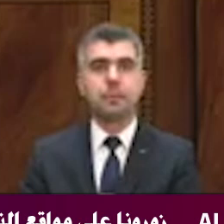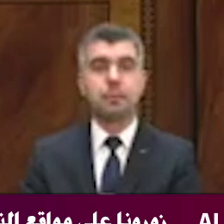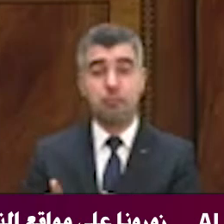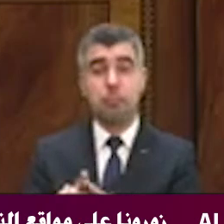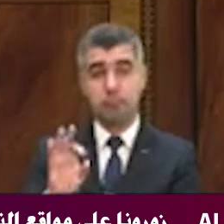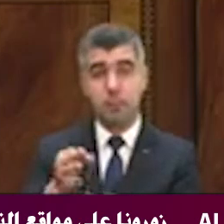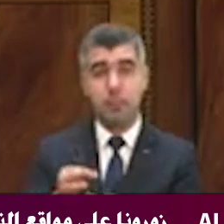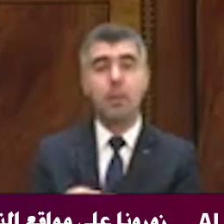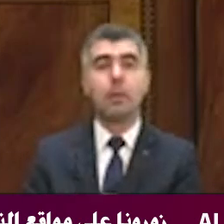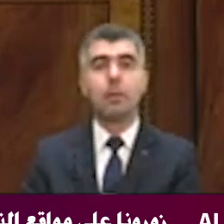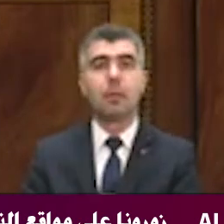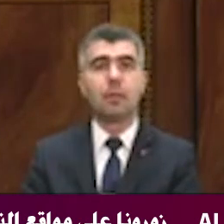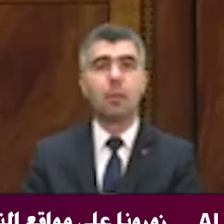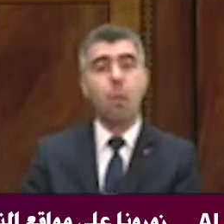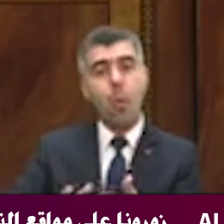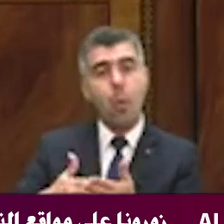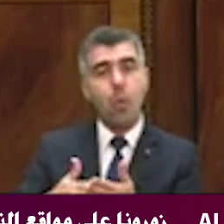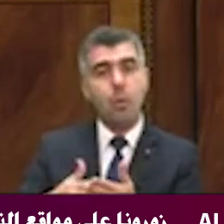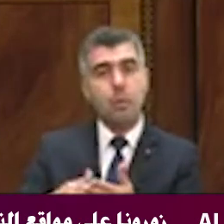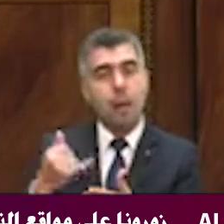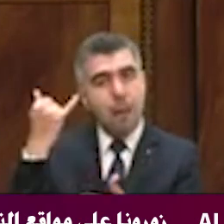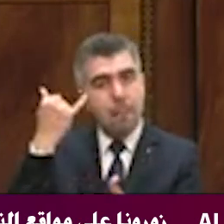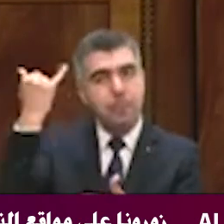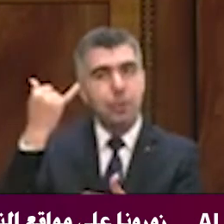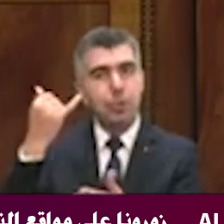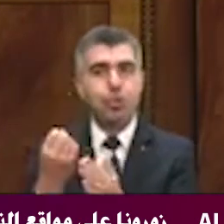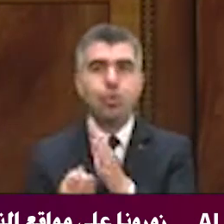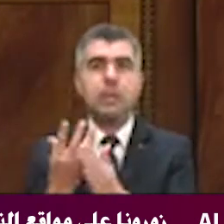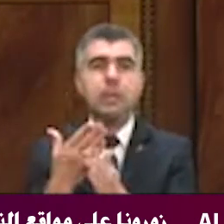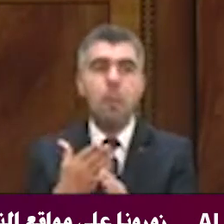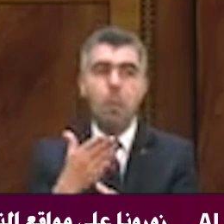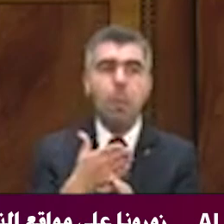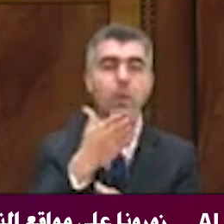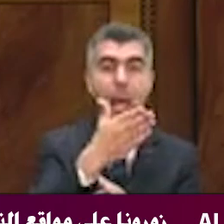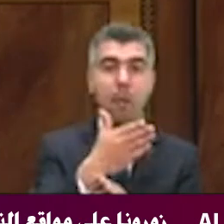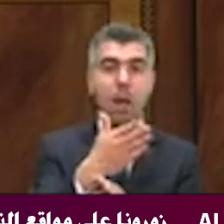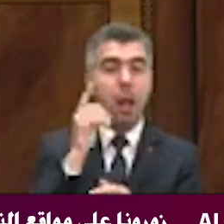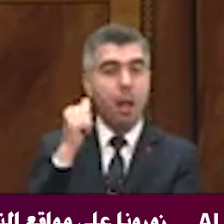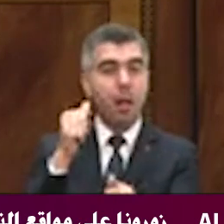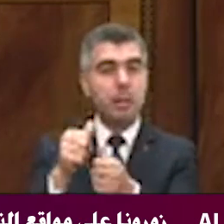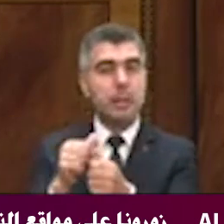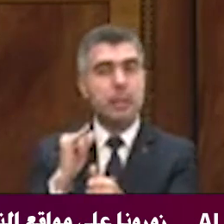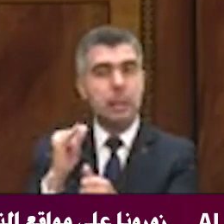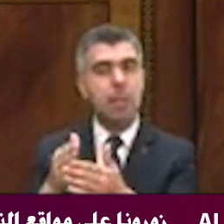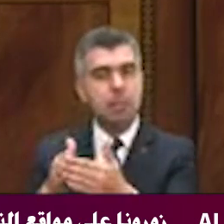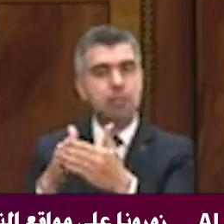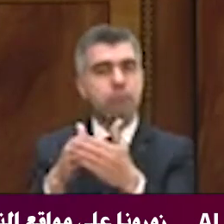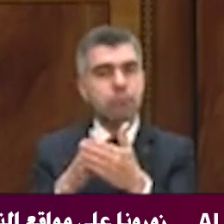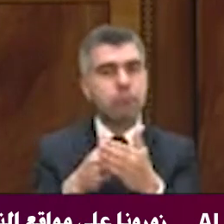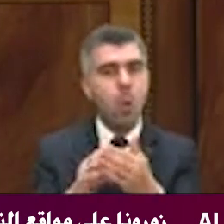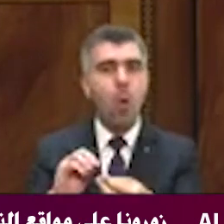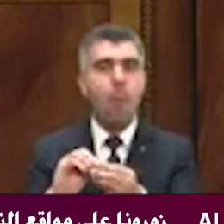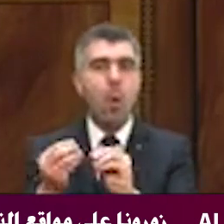وضع نظرة استباقية منسجمة مستحضرة للتحديات والرهانات المطروحة